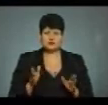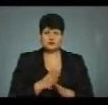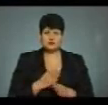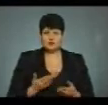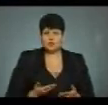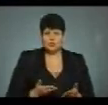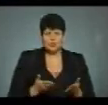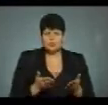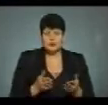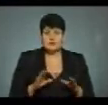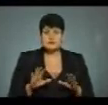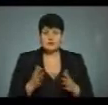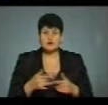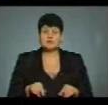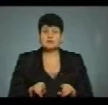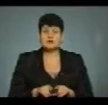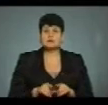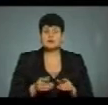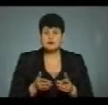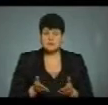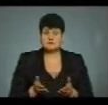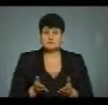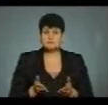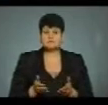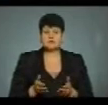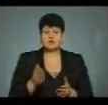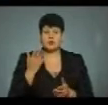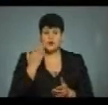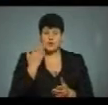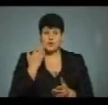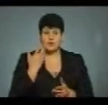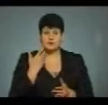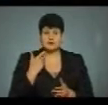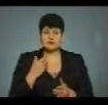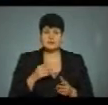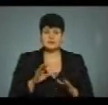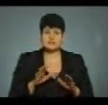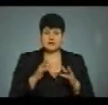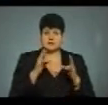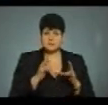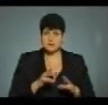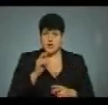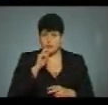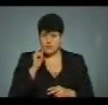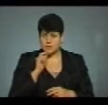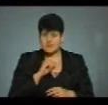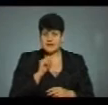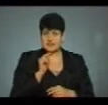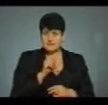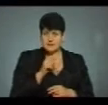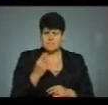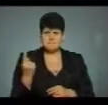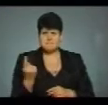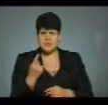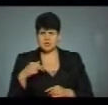бачите, склалося так, що коли сталася біда в Україні, він одним із